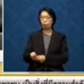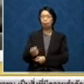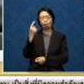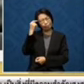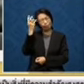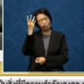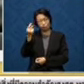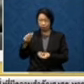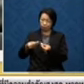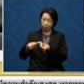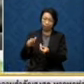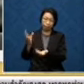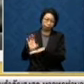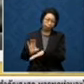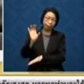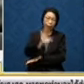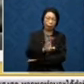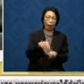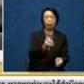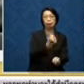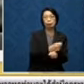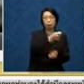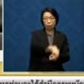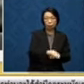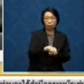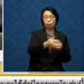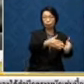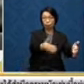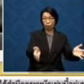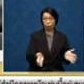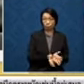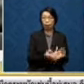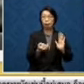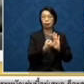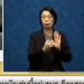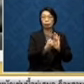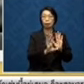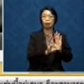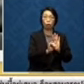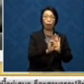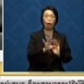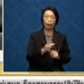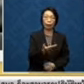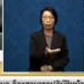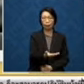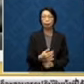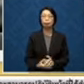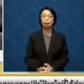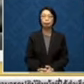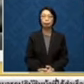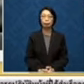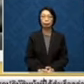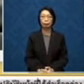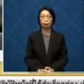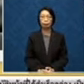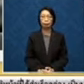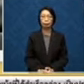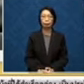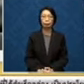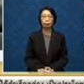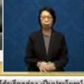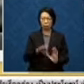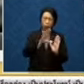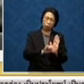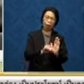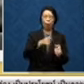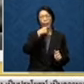นับสนุนงบประมาณขุดลอกและฟื้นฟูอ่างเก็บน้ำห้วยกุดแดงตำบลหัวช้างอำเภอจตุรพักษ์พิมานจังหวัด101ค่ะที่ตื้